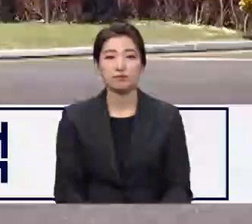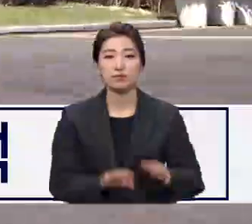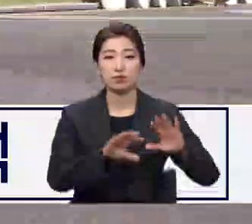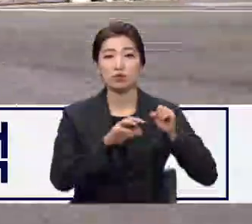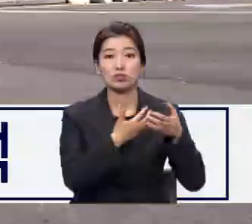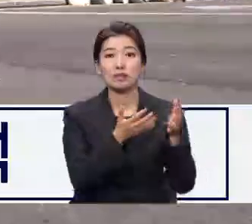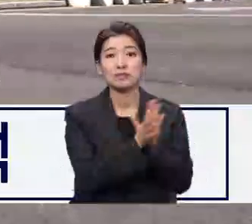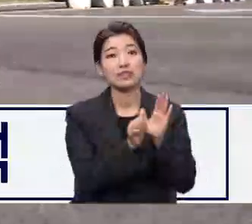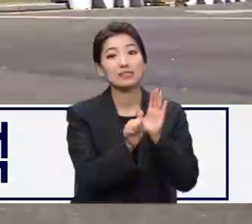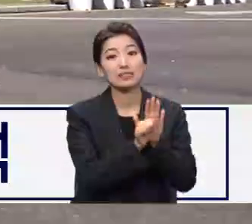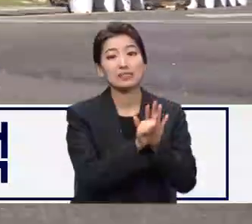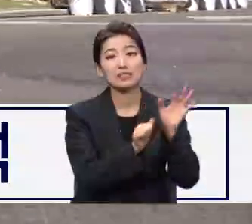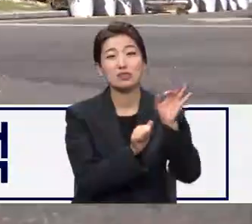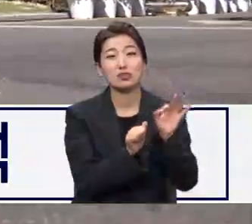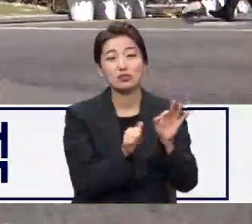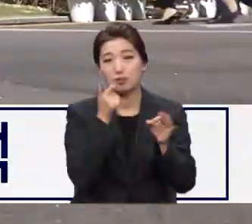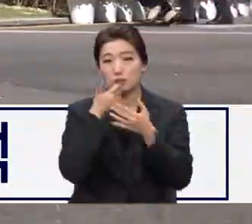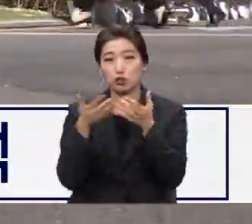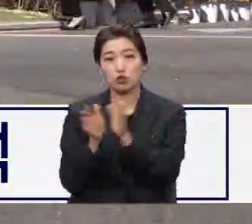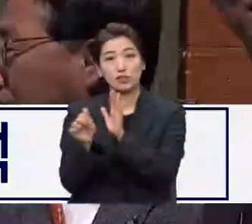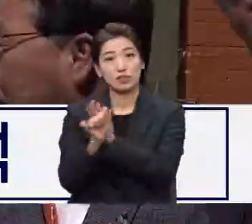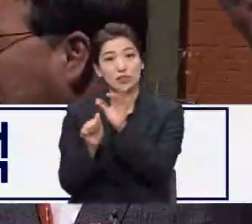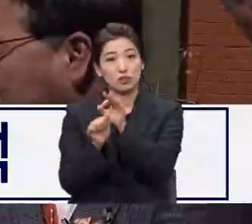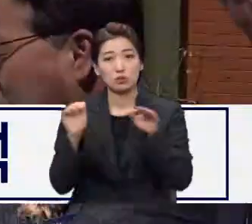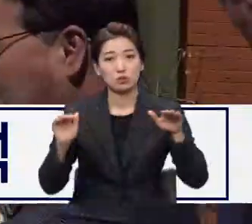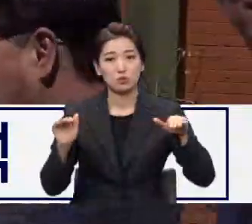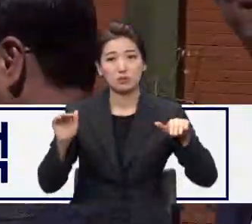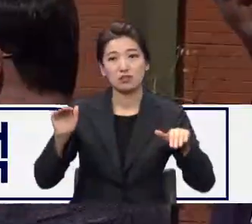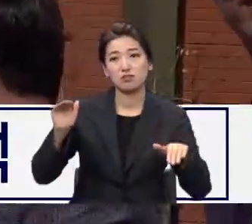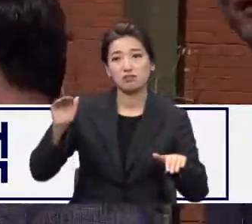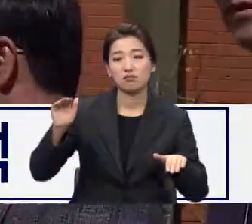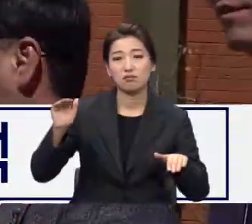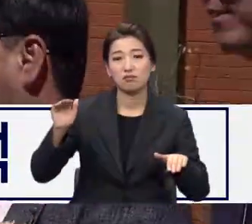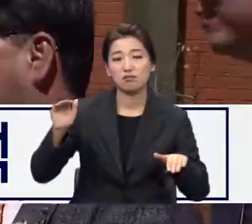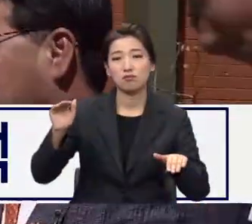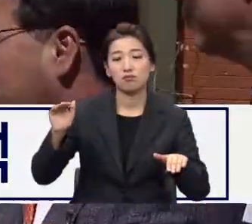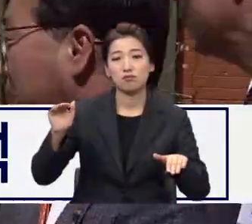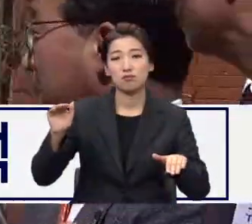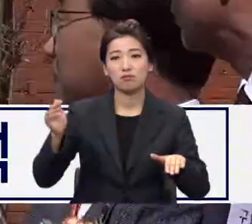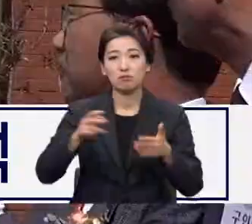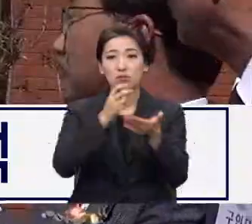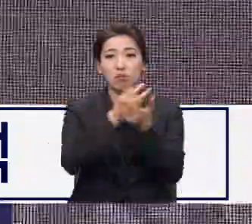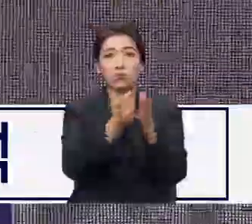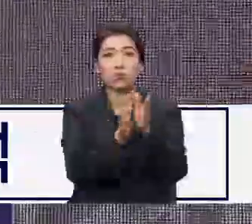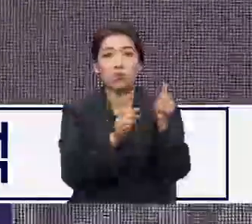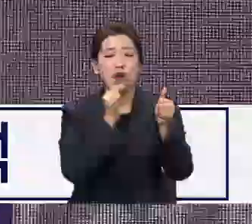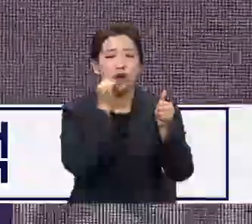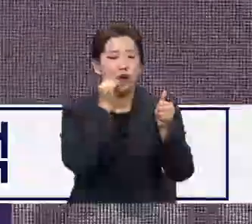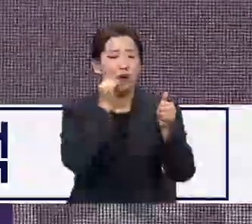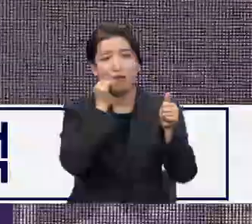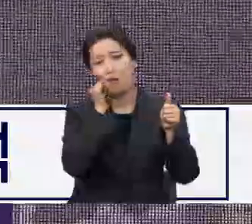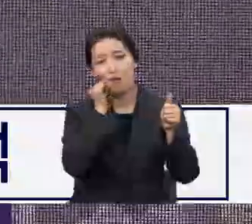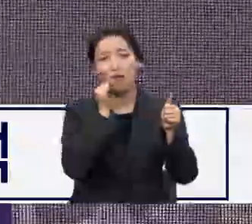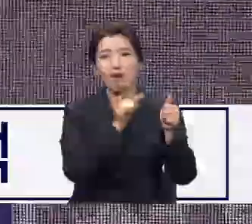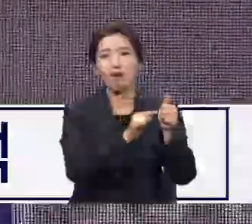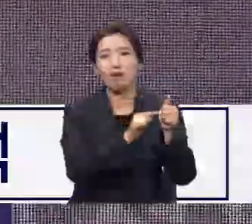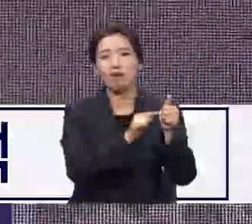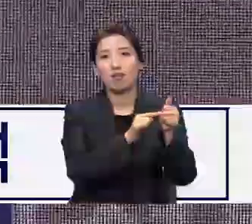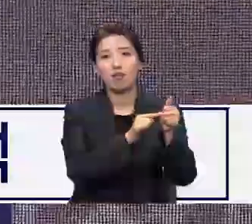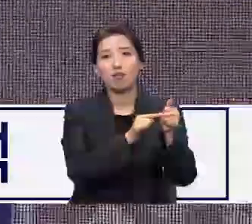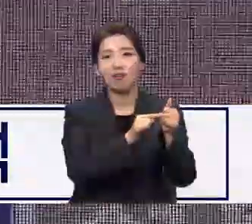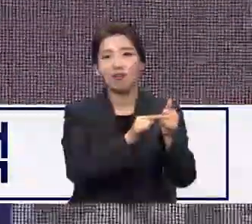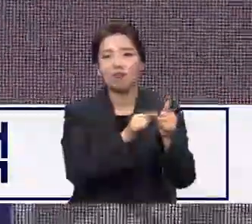낮다라고 저희가 앞서서 다른 방송에서 좀 말씀을 드렸었는데 한동훈 장관은 상당히 또 인기 물론 제가 이제